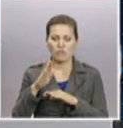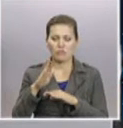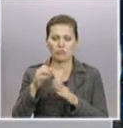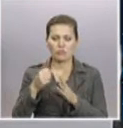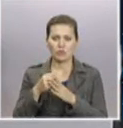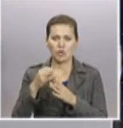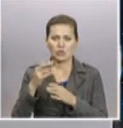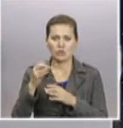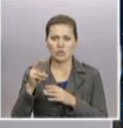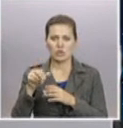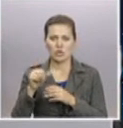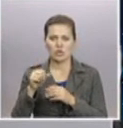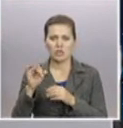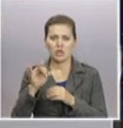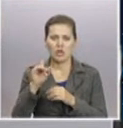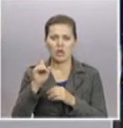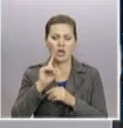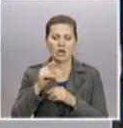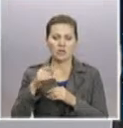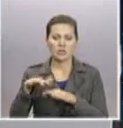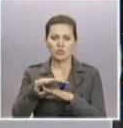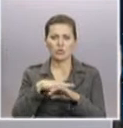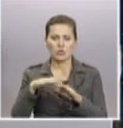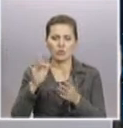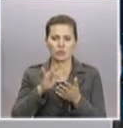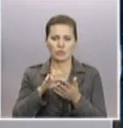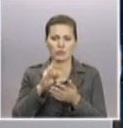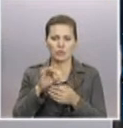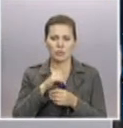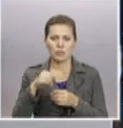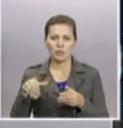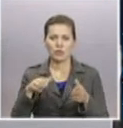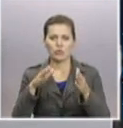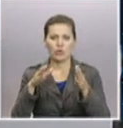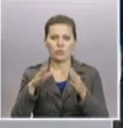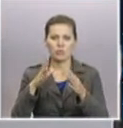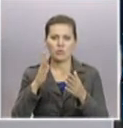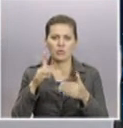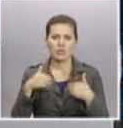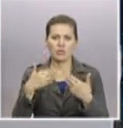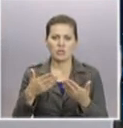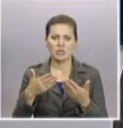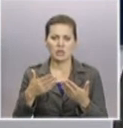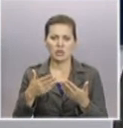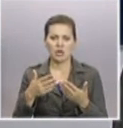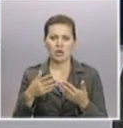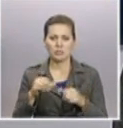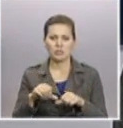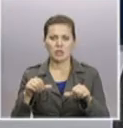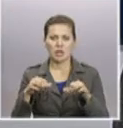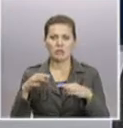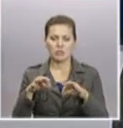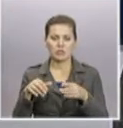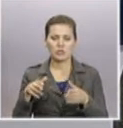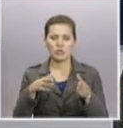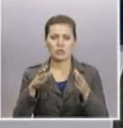до Алтын-Орды. Хоть она и является территориально городом, но сама дорога по принадлежности принадлежит Комитету автомобильных